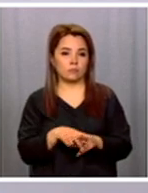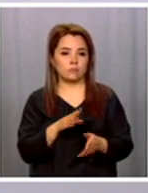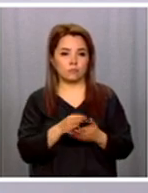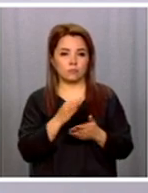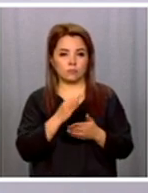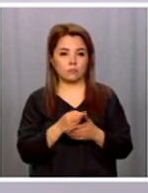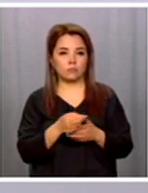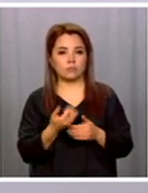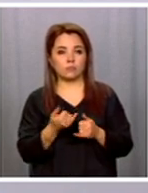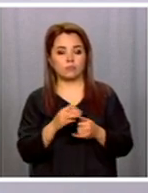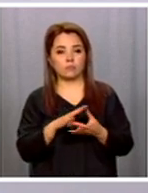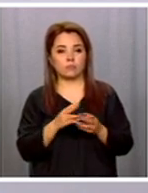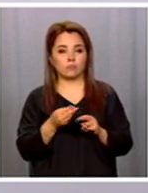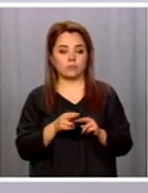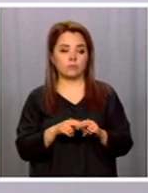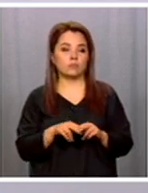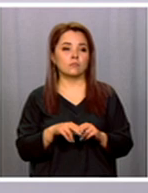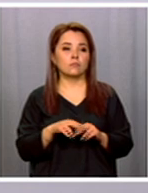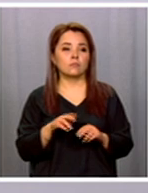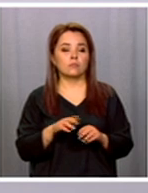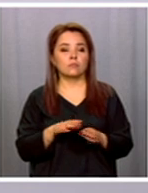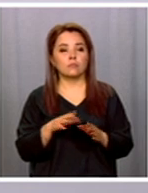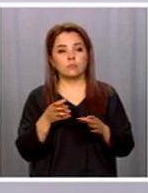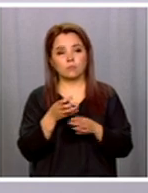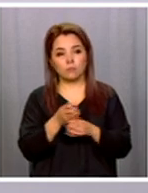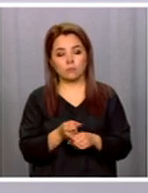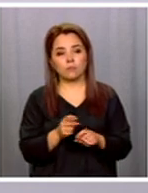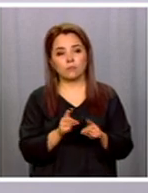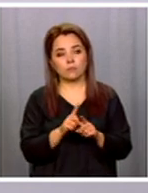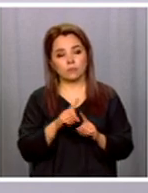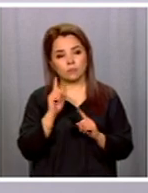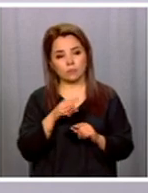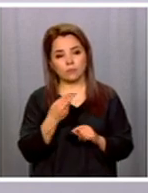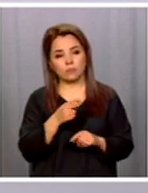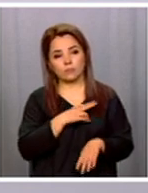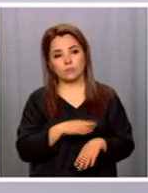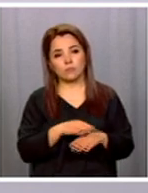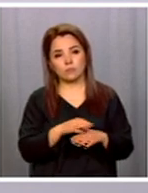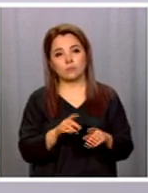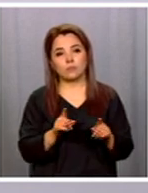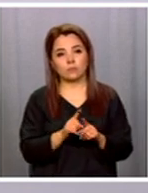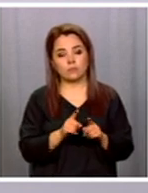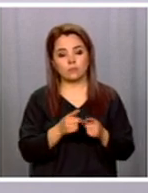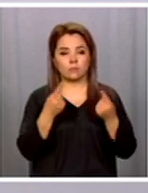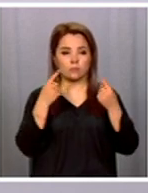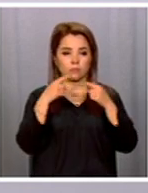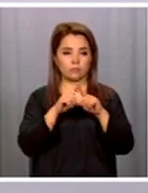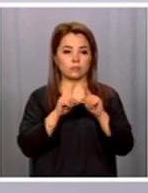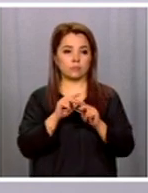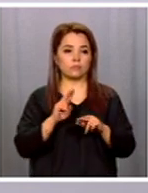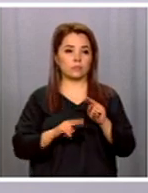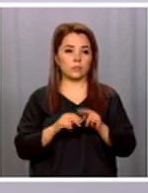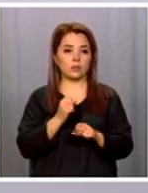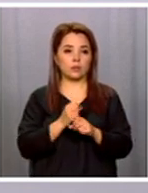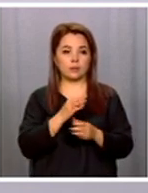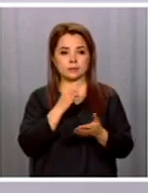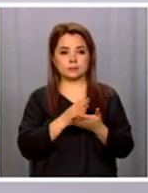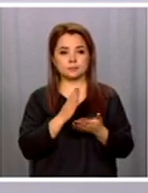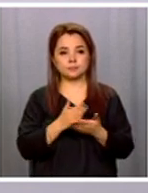сонымен бірге оны толықтай алмастыру үшін белгілі бір жұмыстарды орындайтын техникалық құралдар болып саналады.